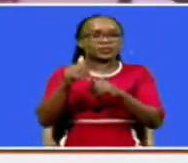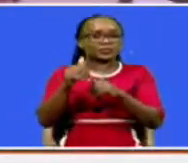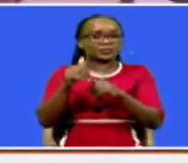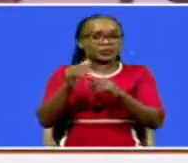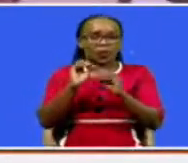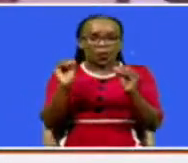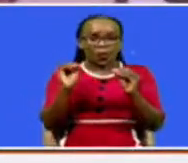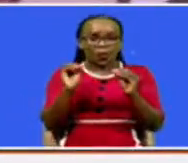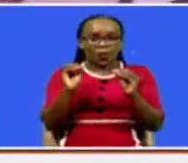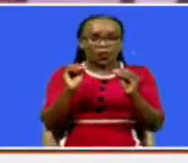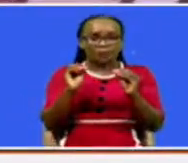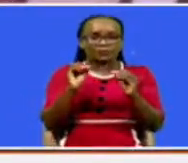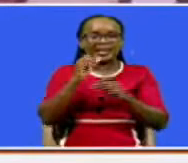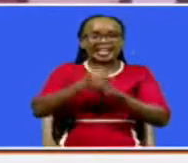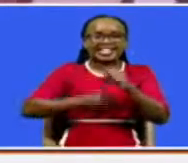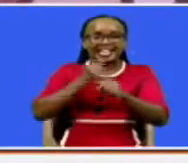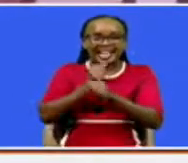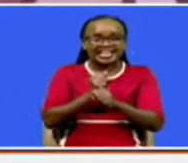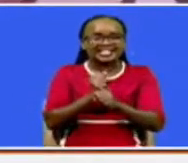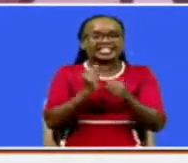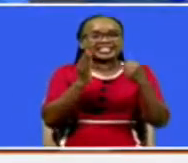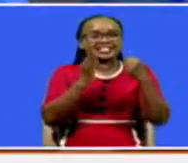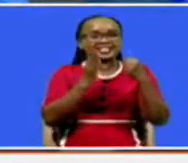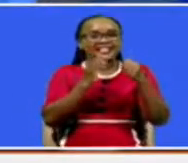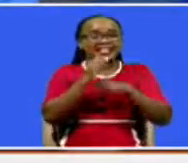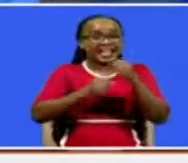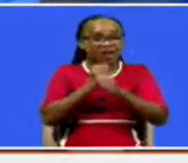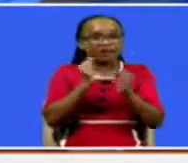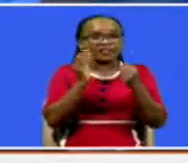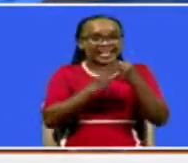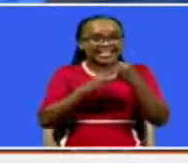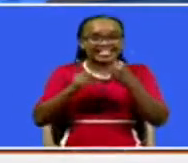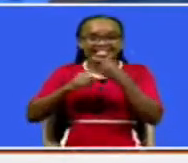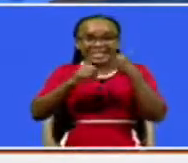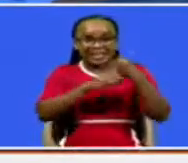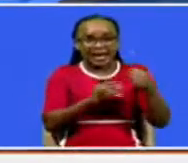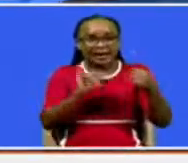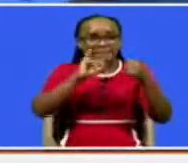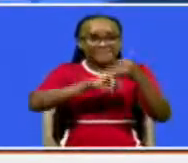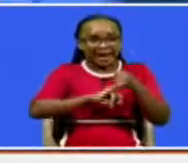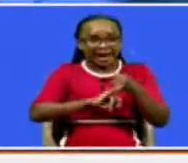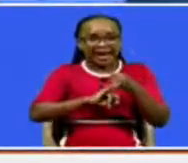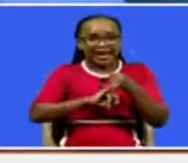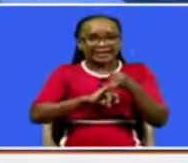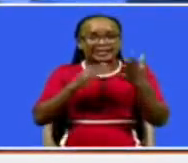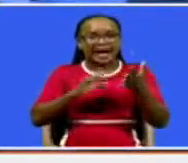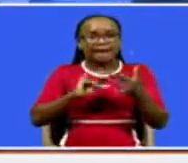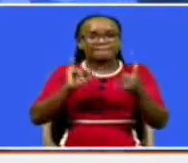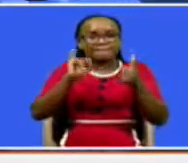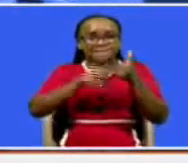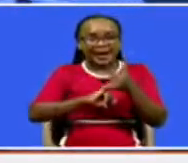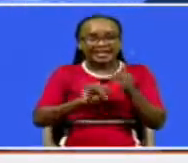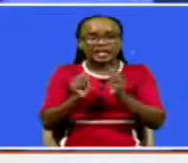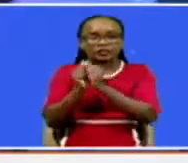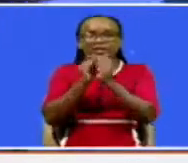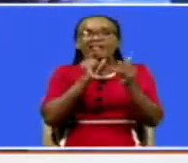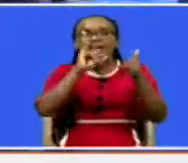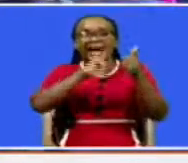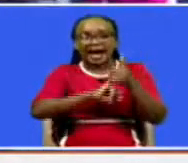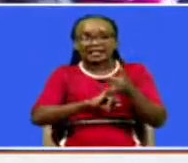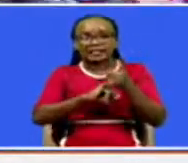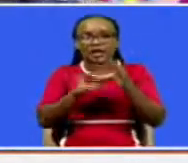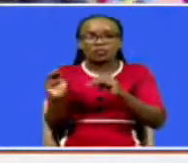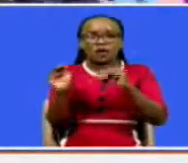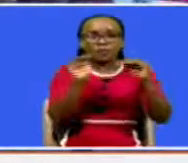And 4 years later, in 1966, Muthoni also got married, and although she married a Kenyan, together with her husband, they opted